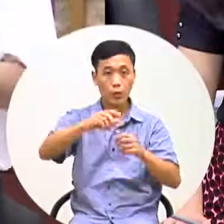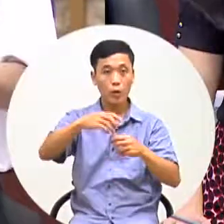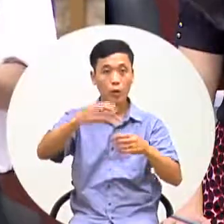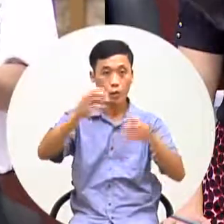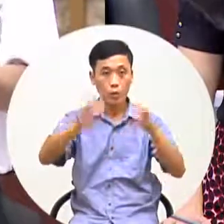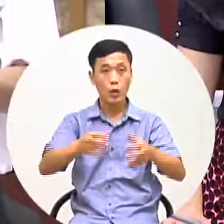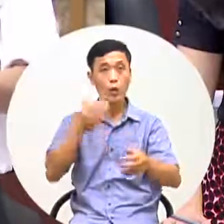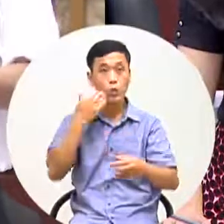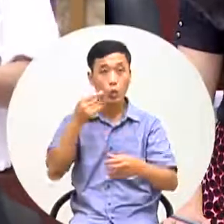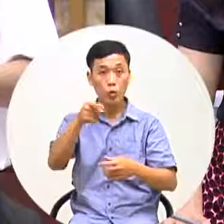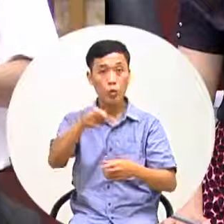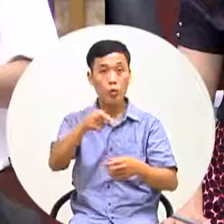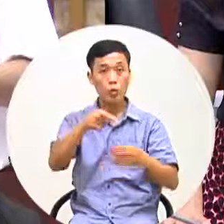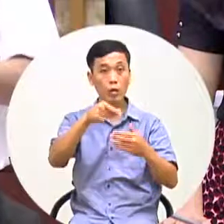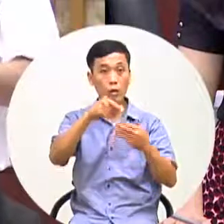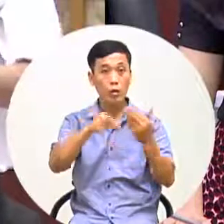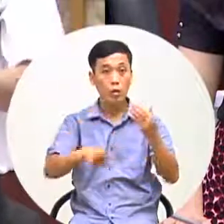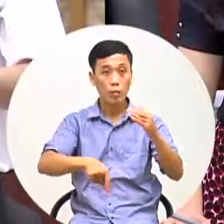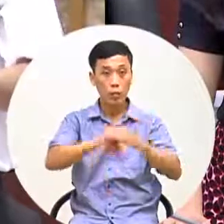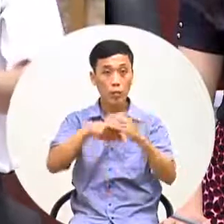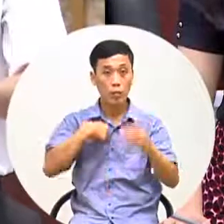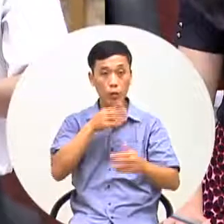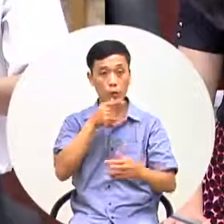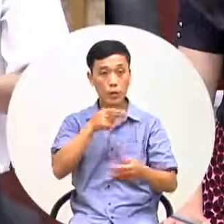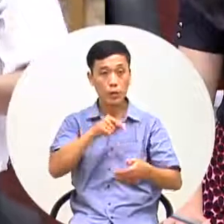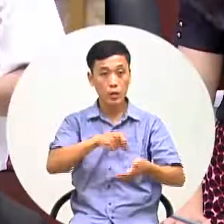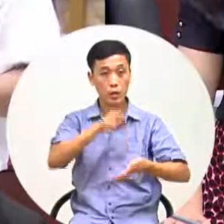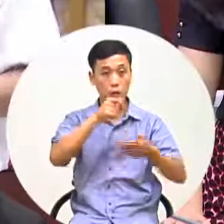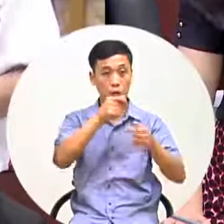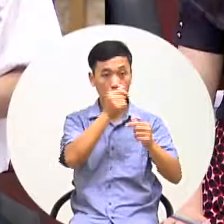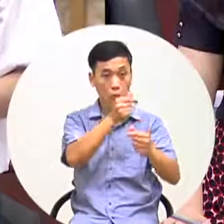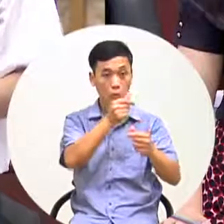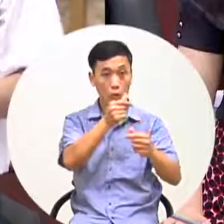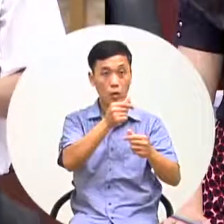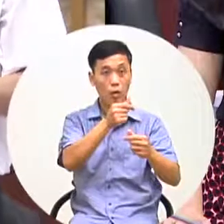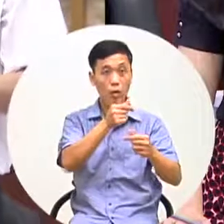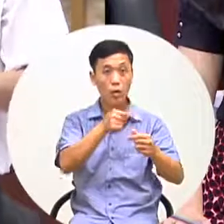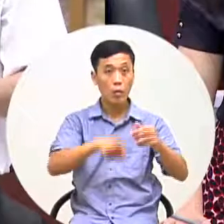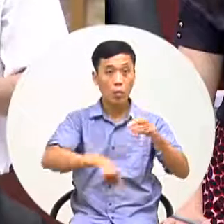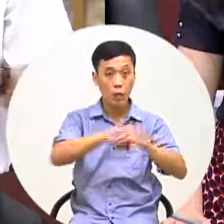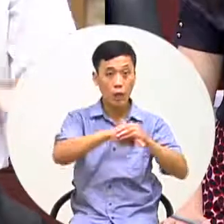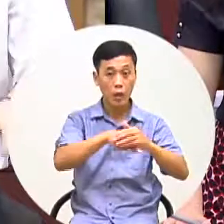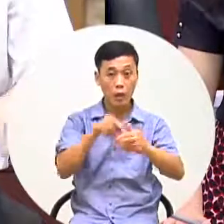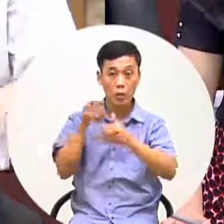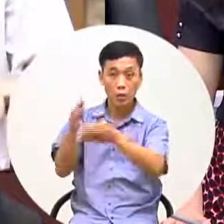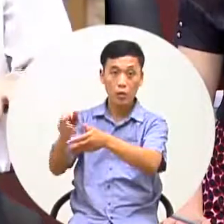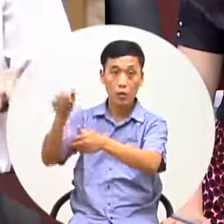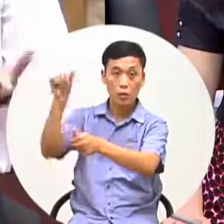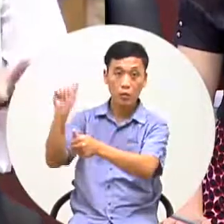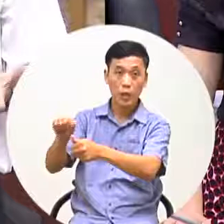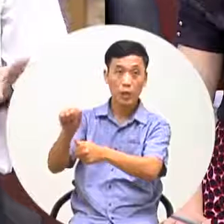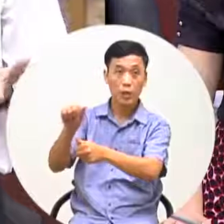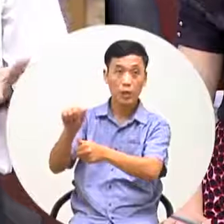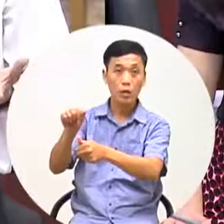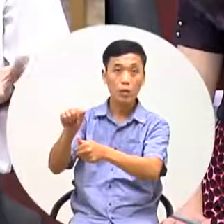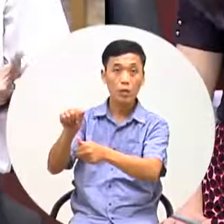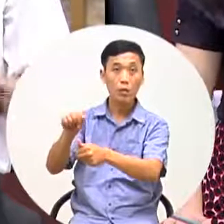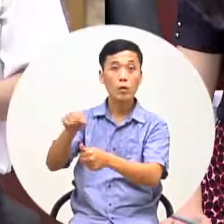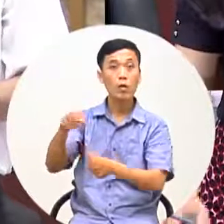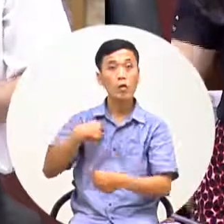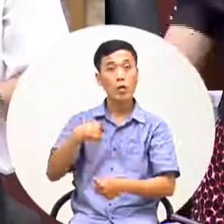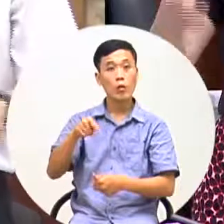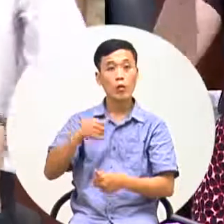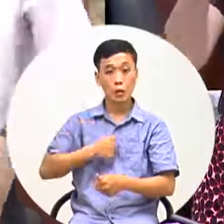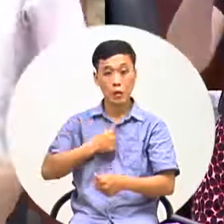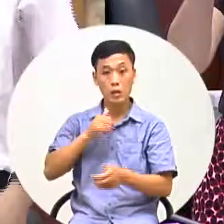我们讲的那个标准的时候，你要去跟他不管是开罚或是要给他处罚的时候，他会说：“那我实际的状况我要怎么做？”哦，